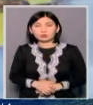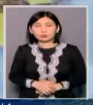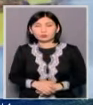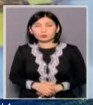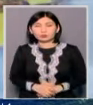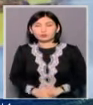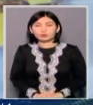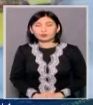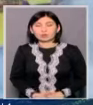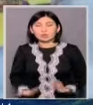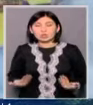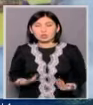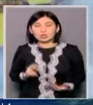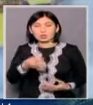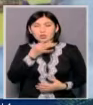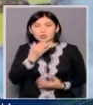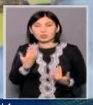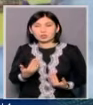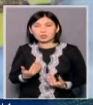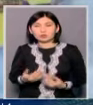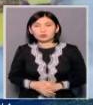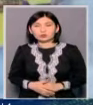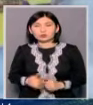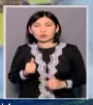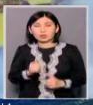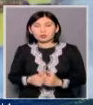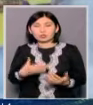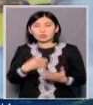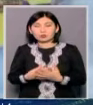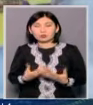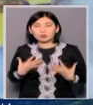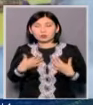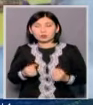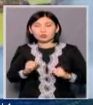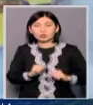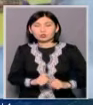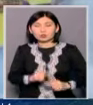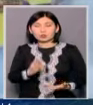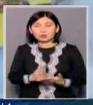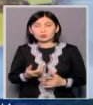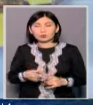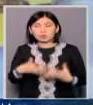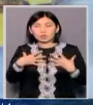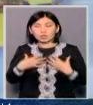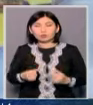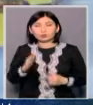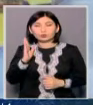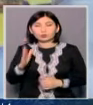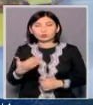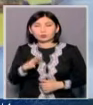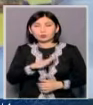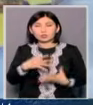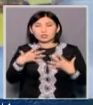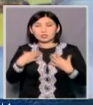чтобы жить, как раньше. Сейчас должен каждый сохранять свое здоровье. И иметь это здоровье, чтобы в будущем они